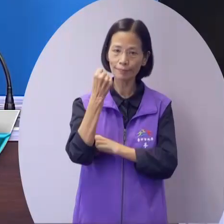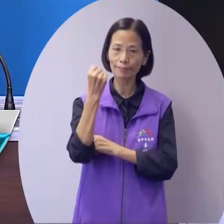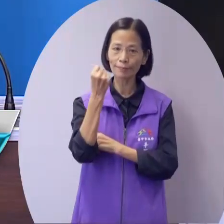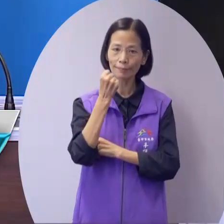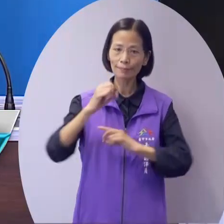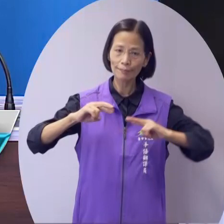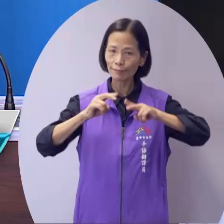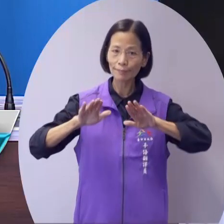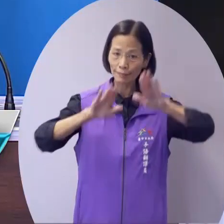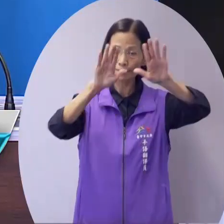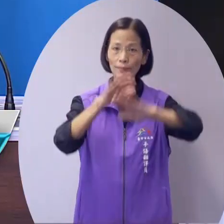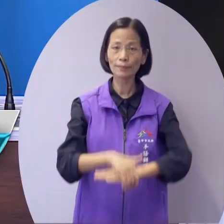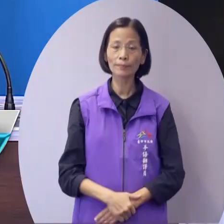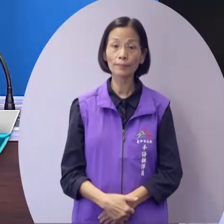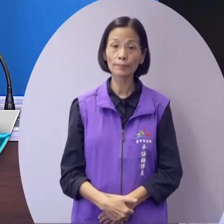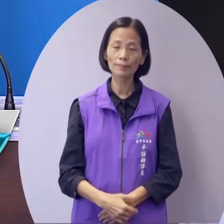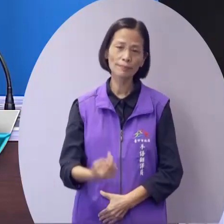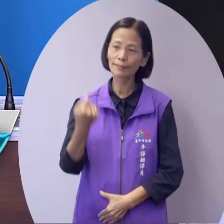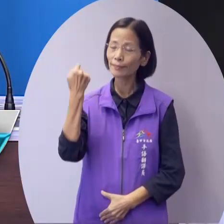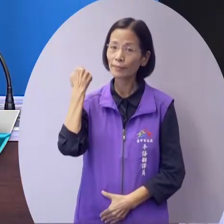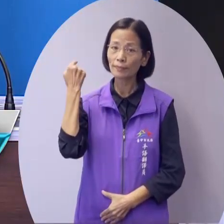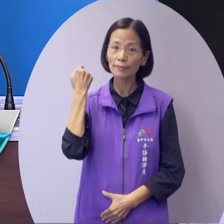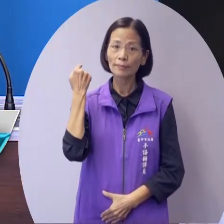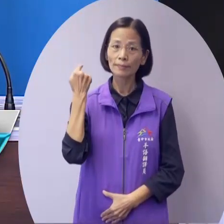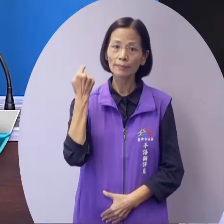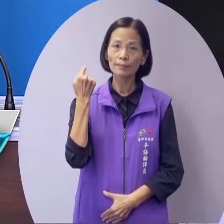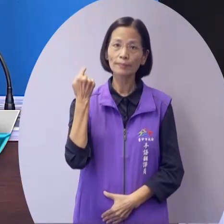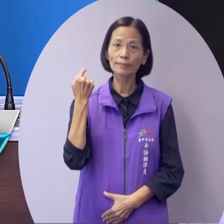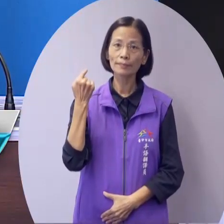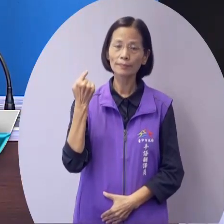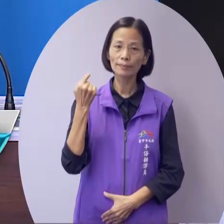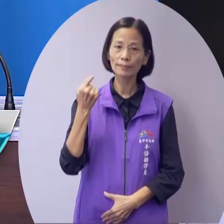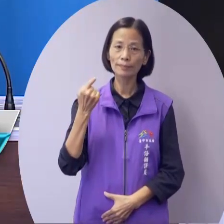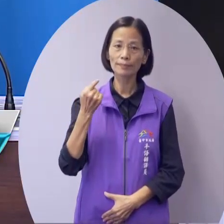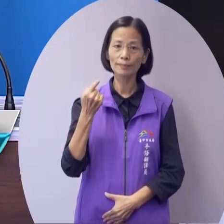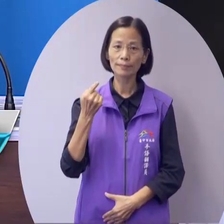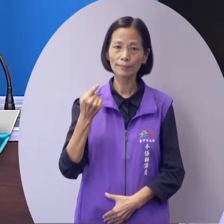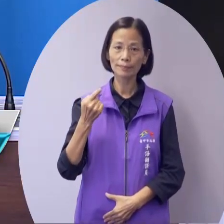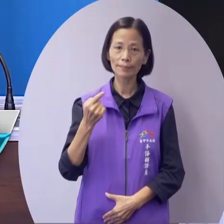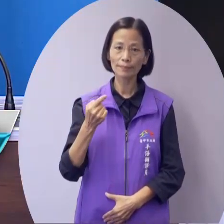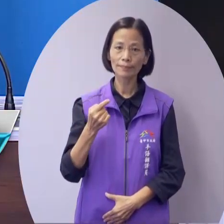另外跟大家报告，昨天呢，我们就有不少的这个国家的